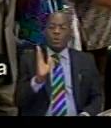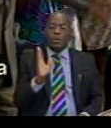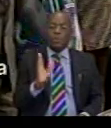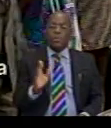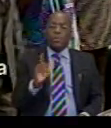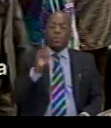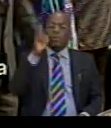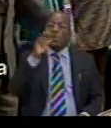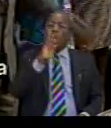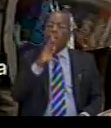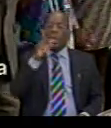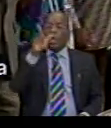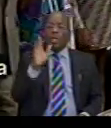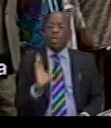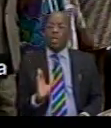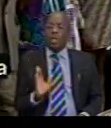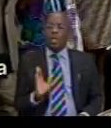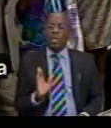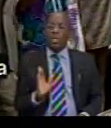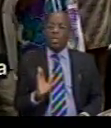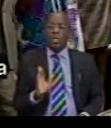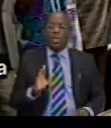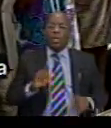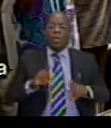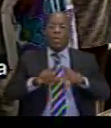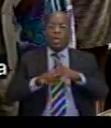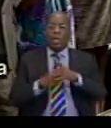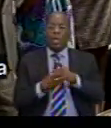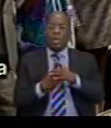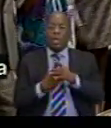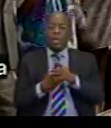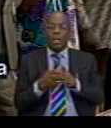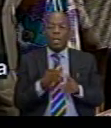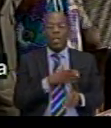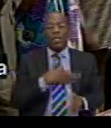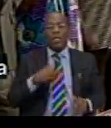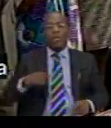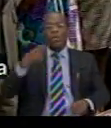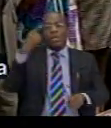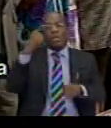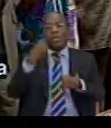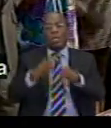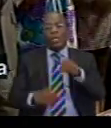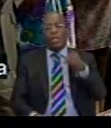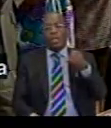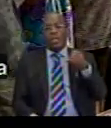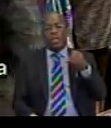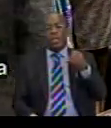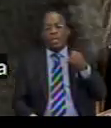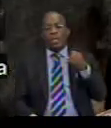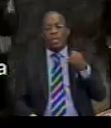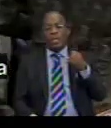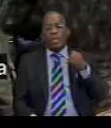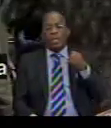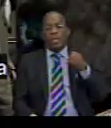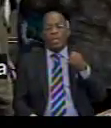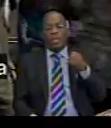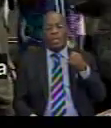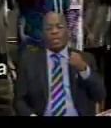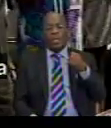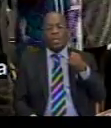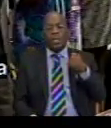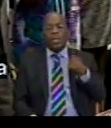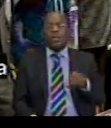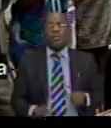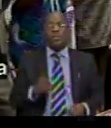soir. Tes péchés sont pardonnés ce soir. Oh, tu es Yahvé.